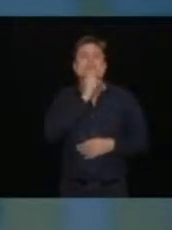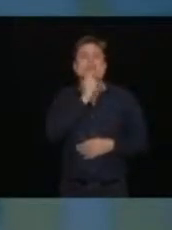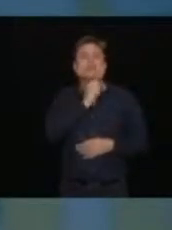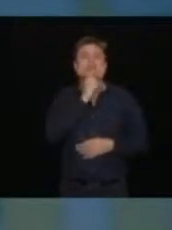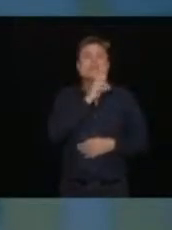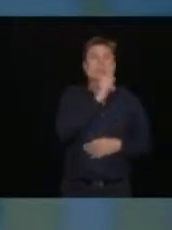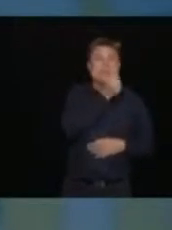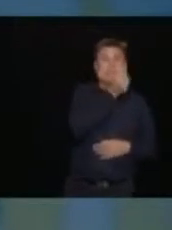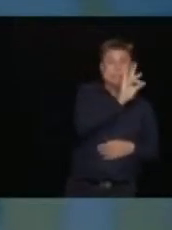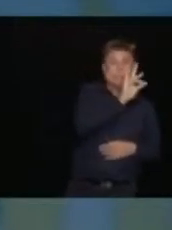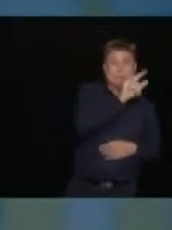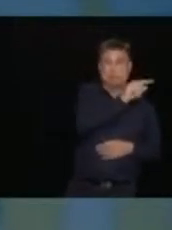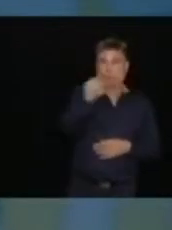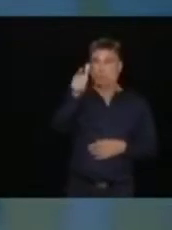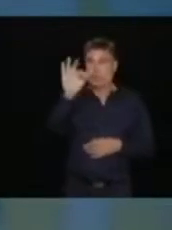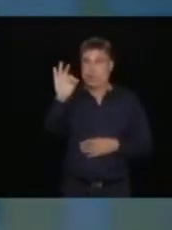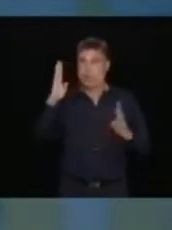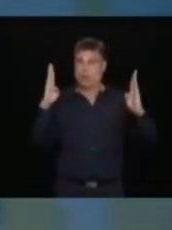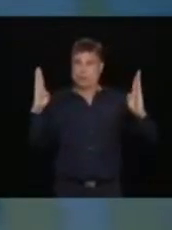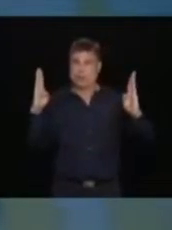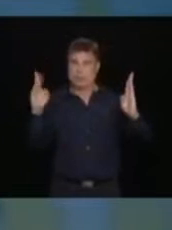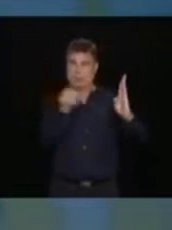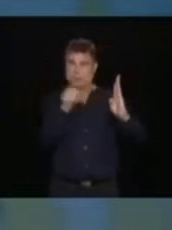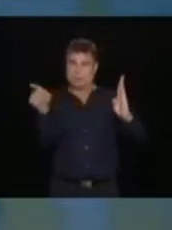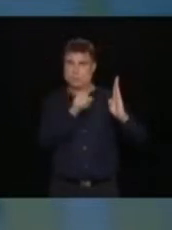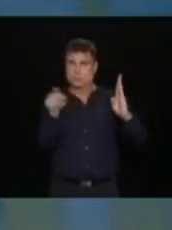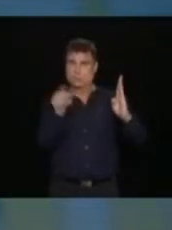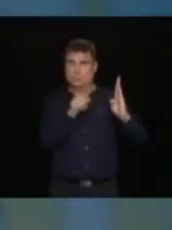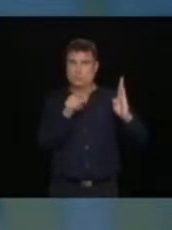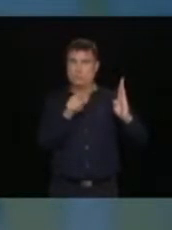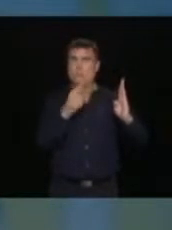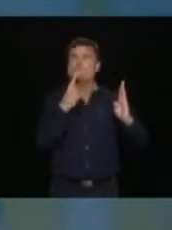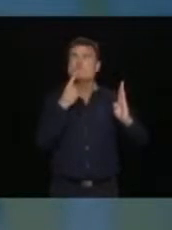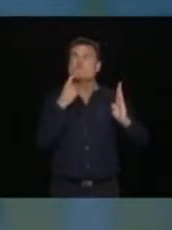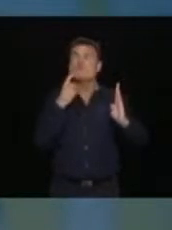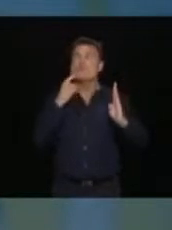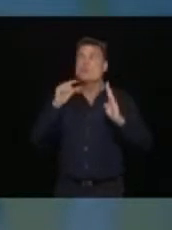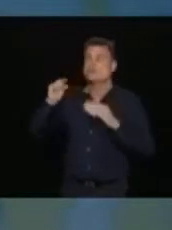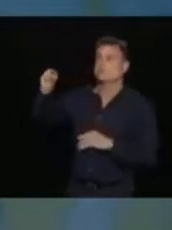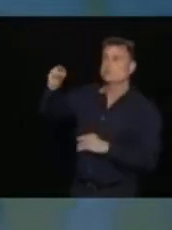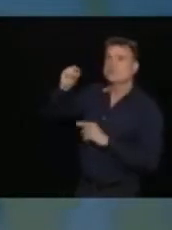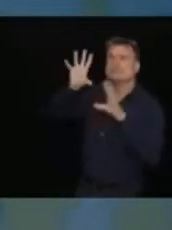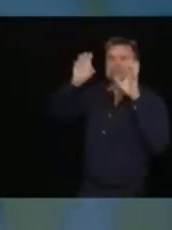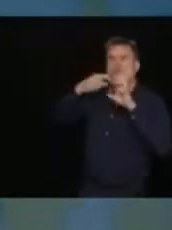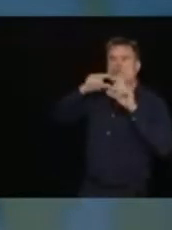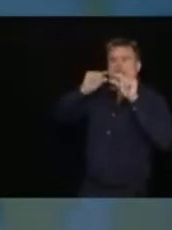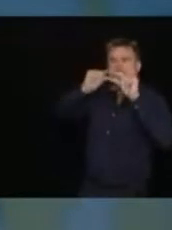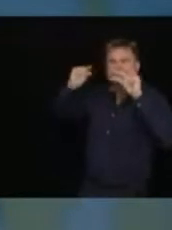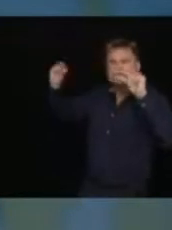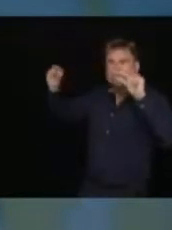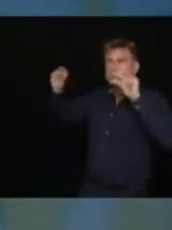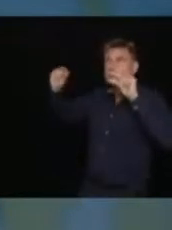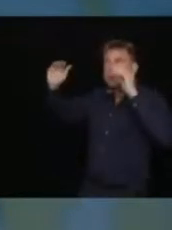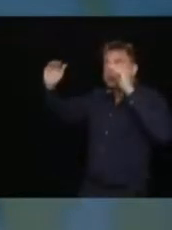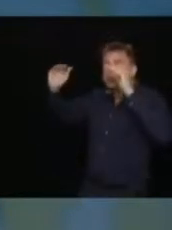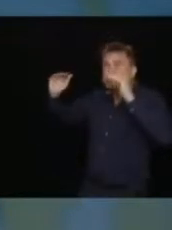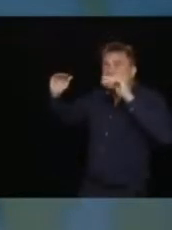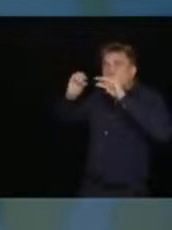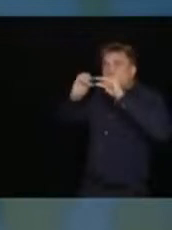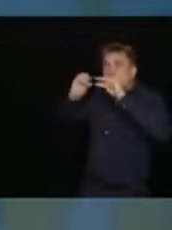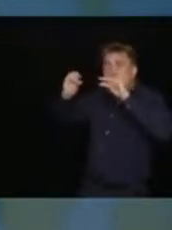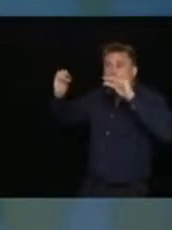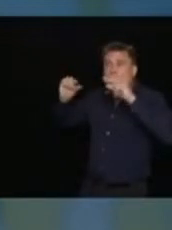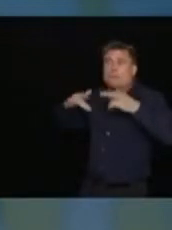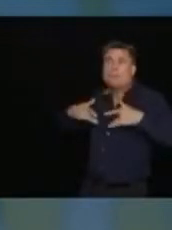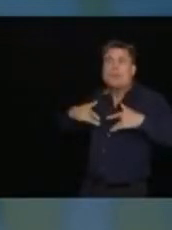在就是主要是给大家看看18到29岁的这些人主要是他们一个是经济上的，第二